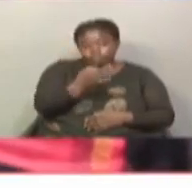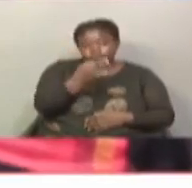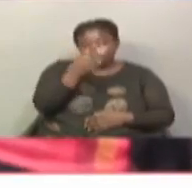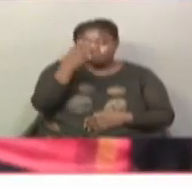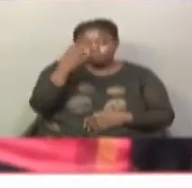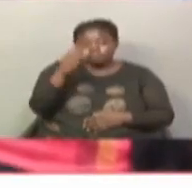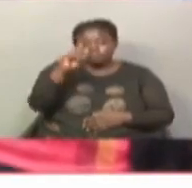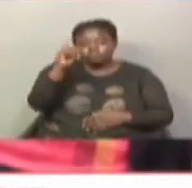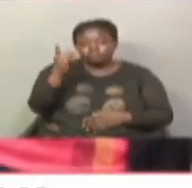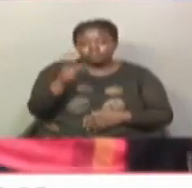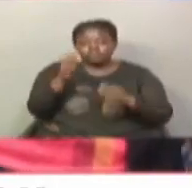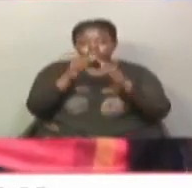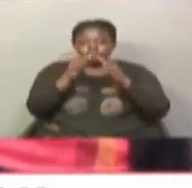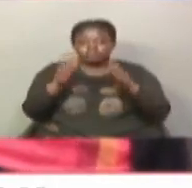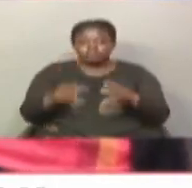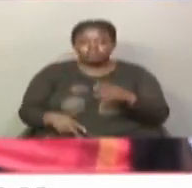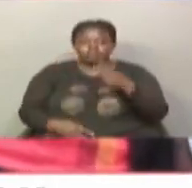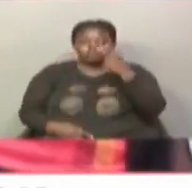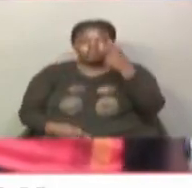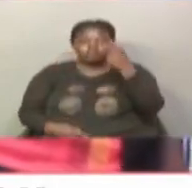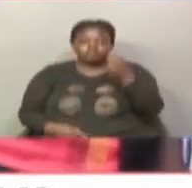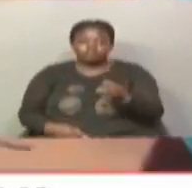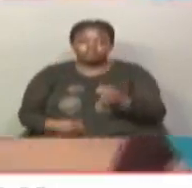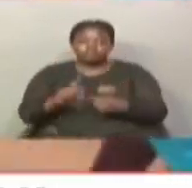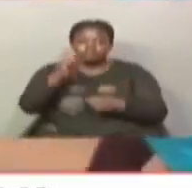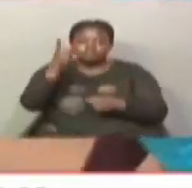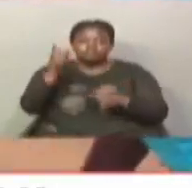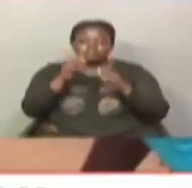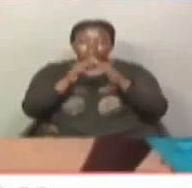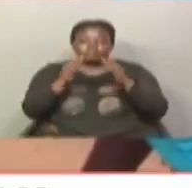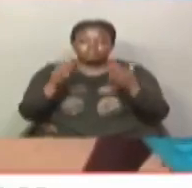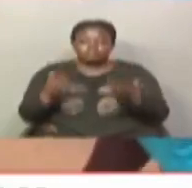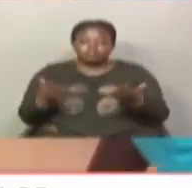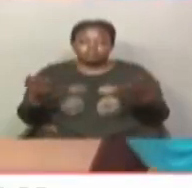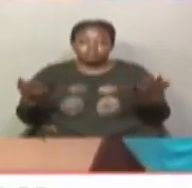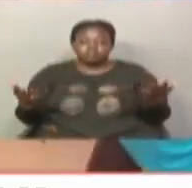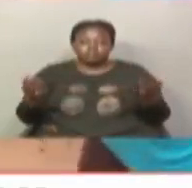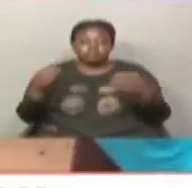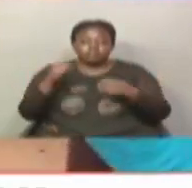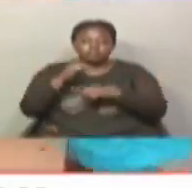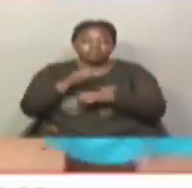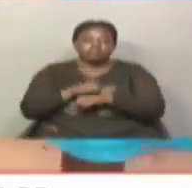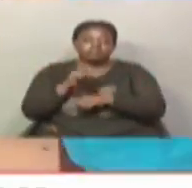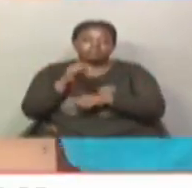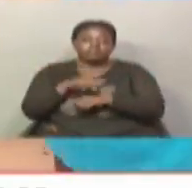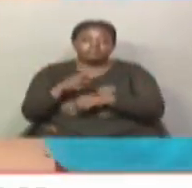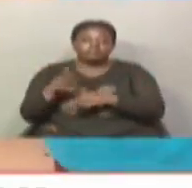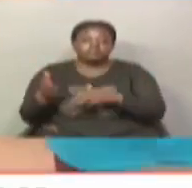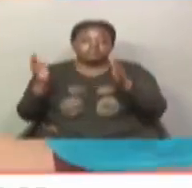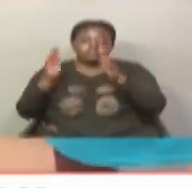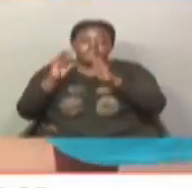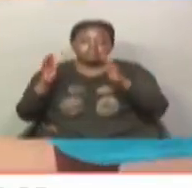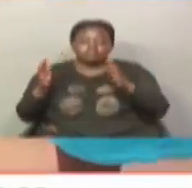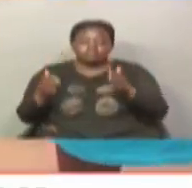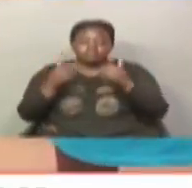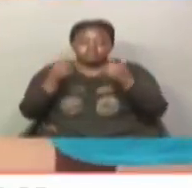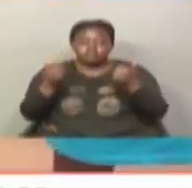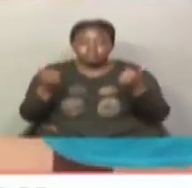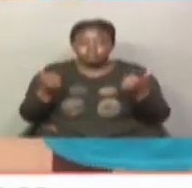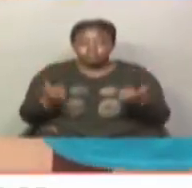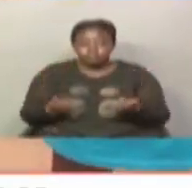First grade and 26 got second grade. Nanyi nisumi nugetu ndaja. Ni ayu za yuza fuzadi naba nuluku yito